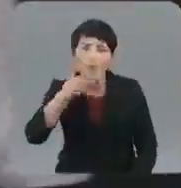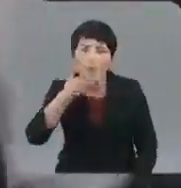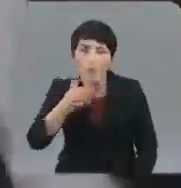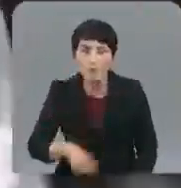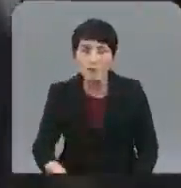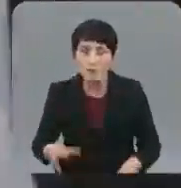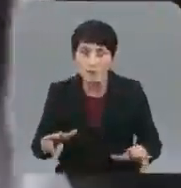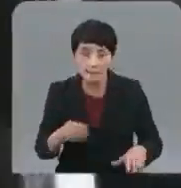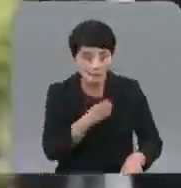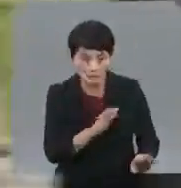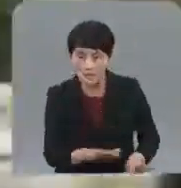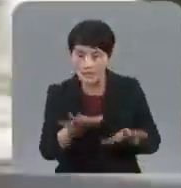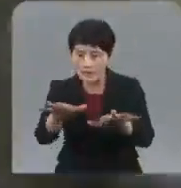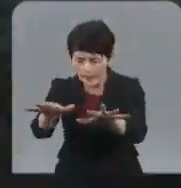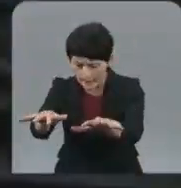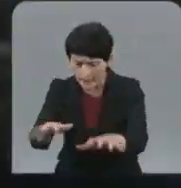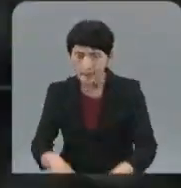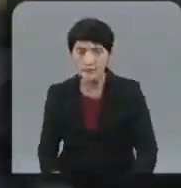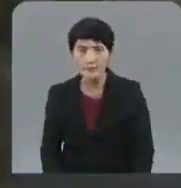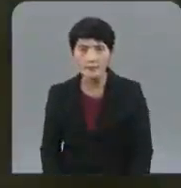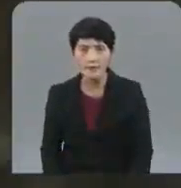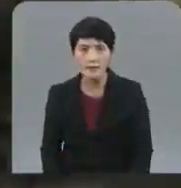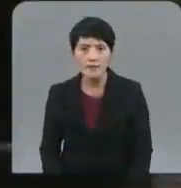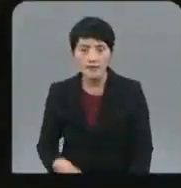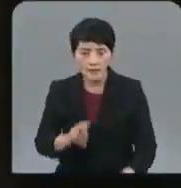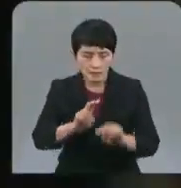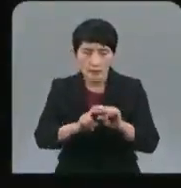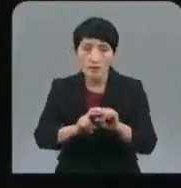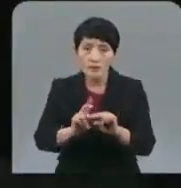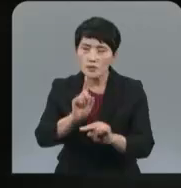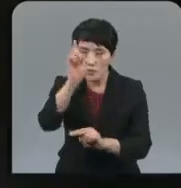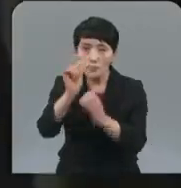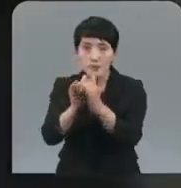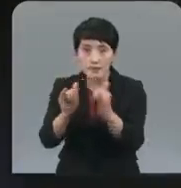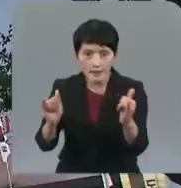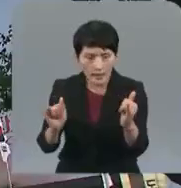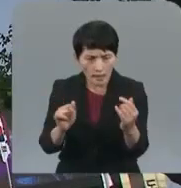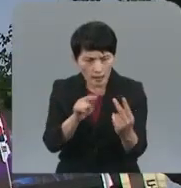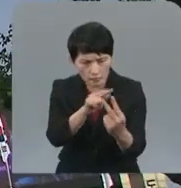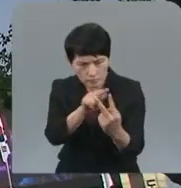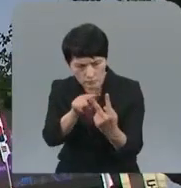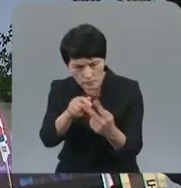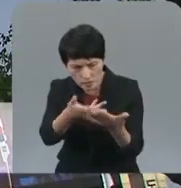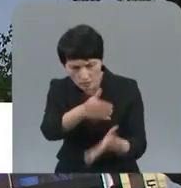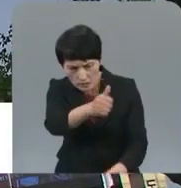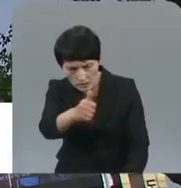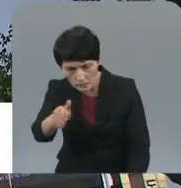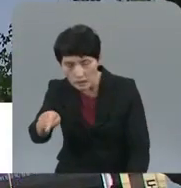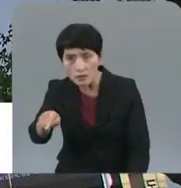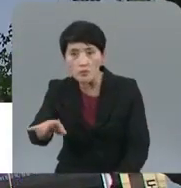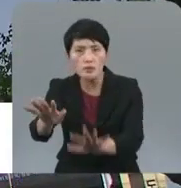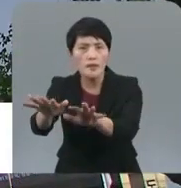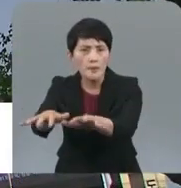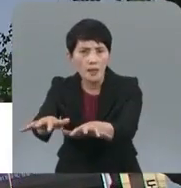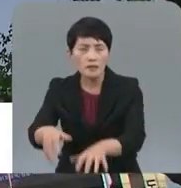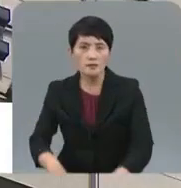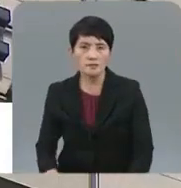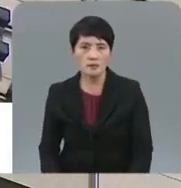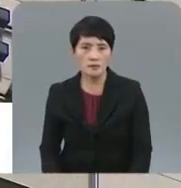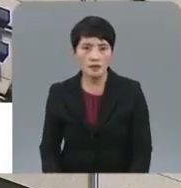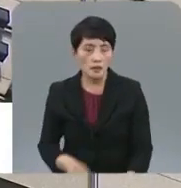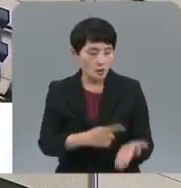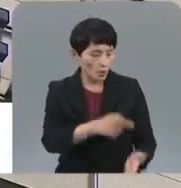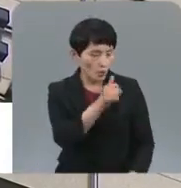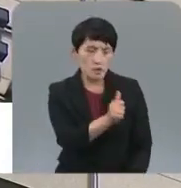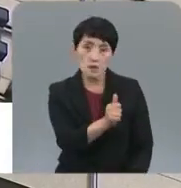dans un commentaire son porte-parole a fait part de la profonde déception de la Corée du Sud à l'égard du déplacement effectué un peu plus tôt par